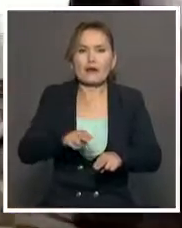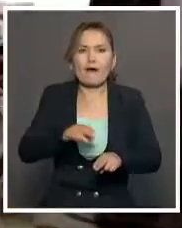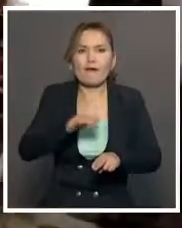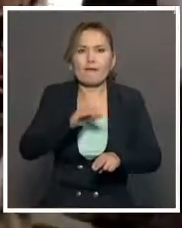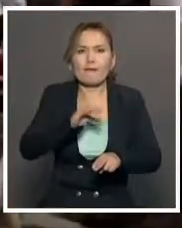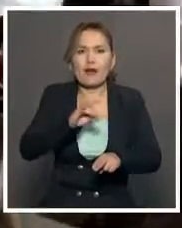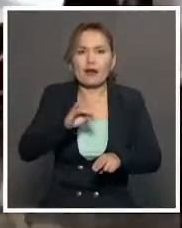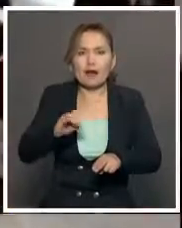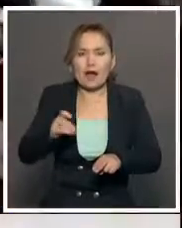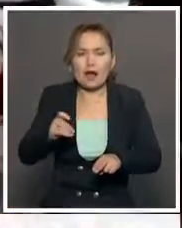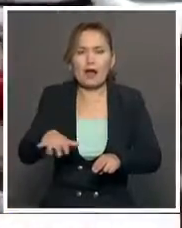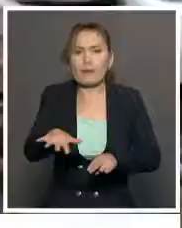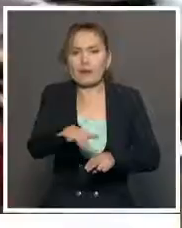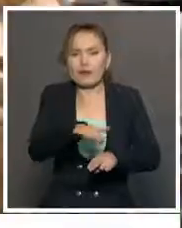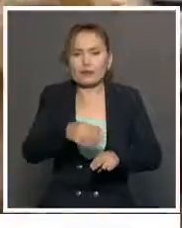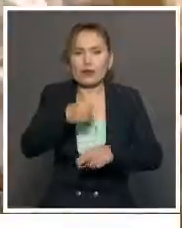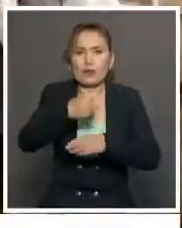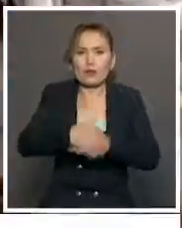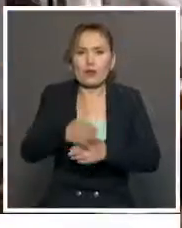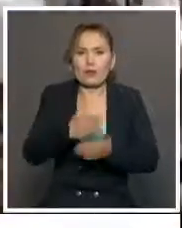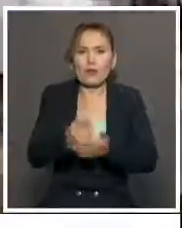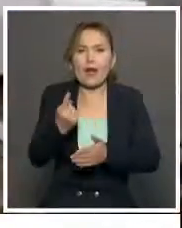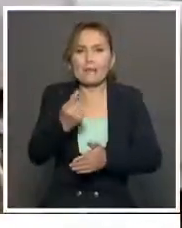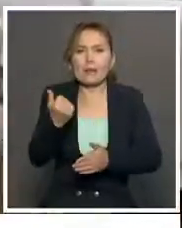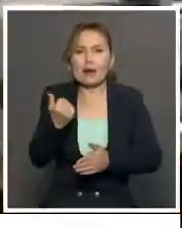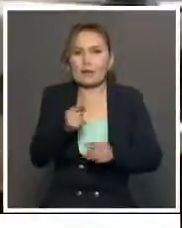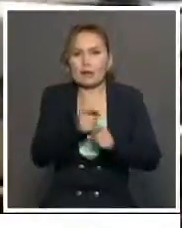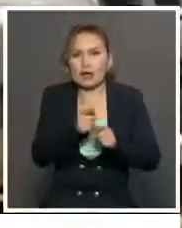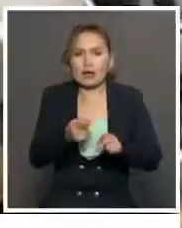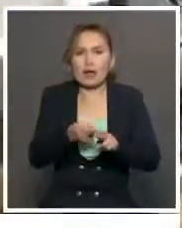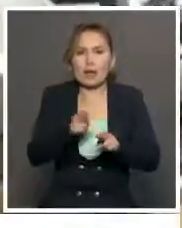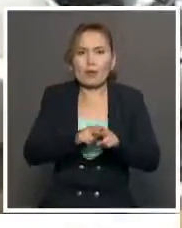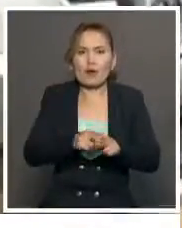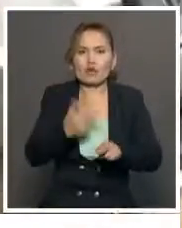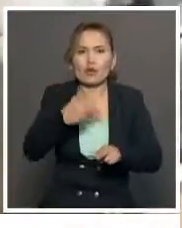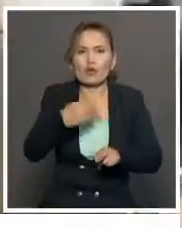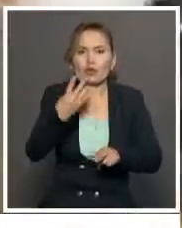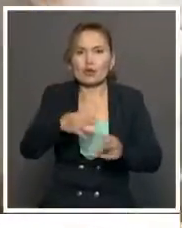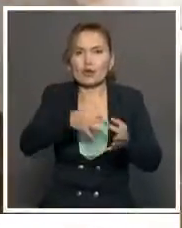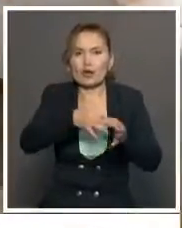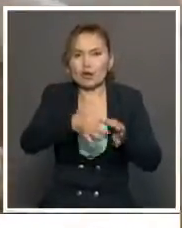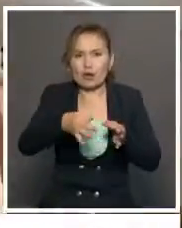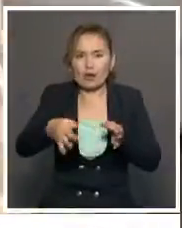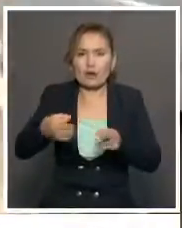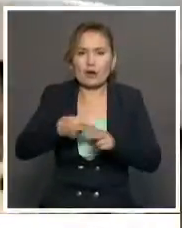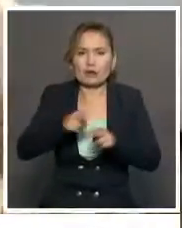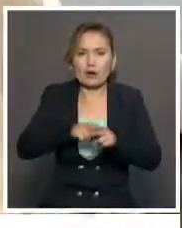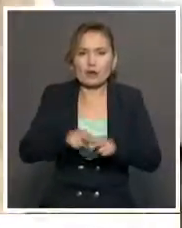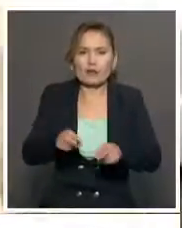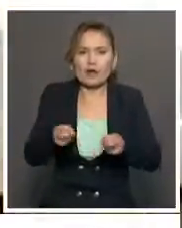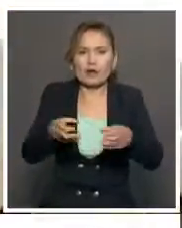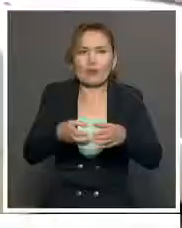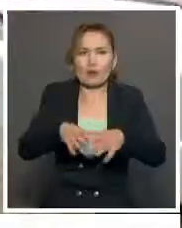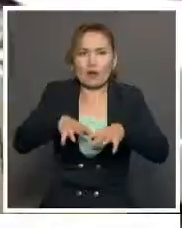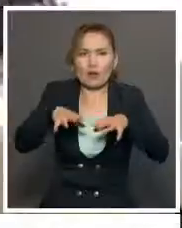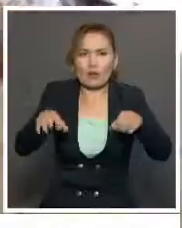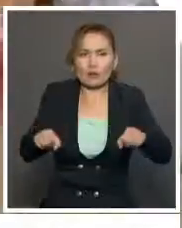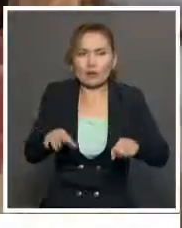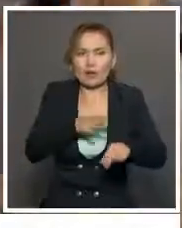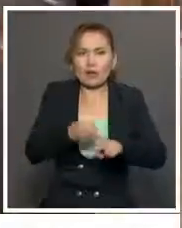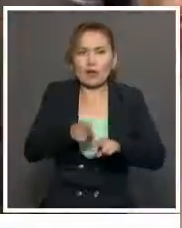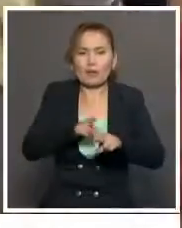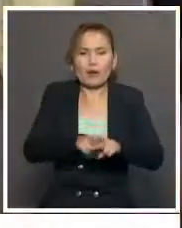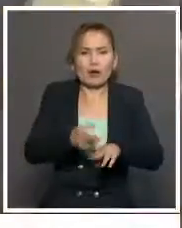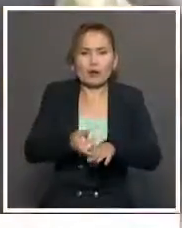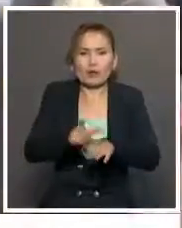Фарах аймағының орталықтары. Осылайша бір апта ішінде елдегі 34 провинцияның 9-ы талибтердің қолына өтті. Кабулге әзірше